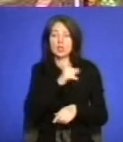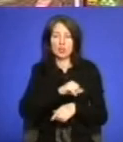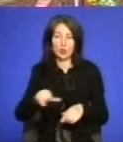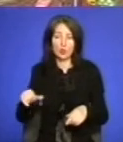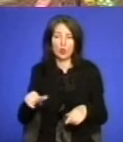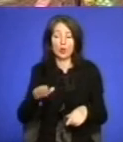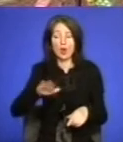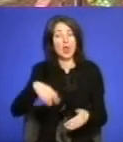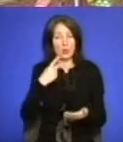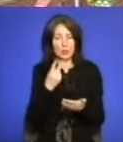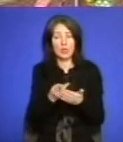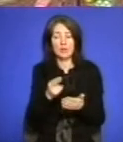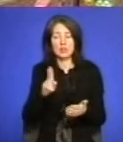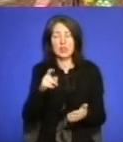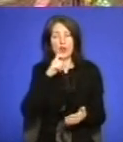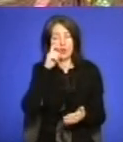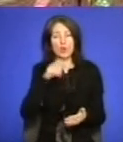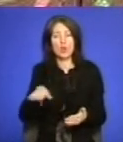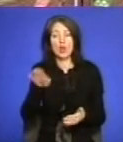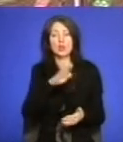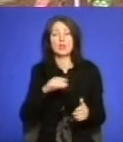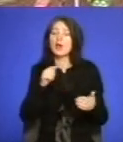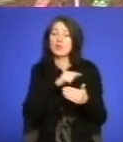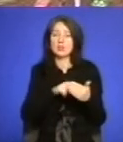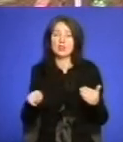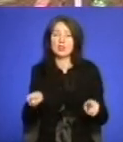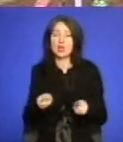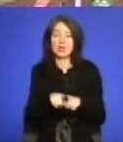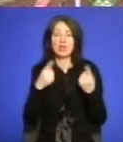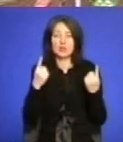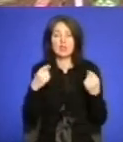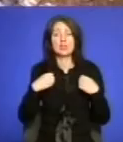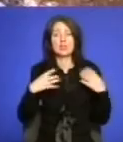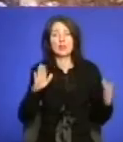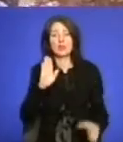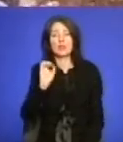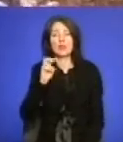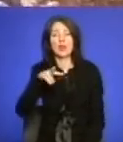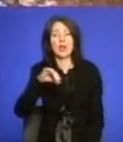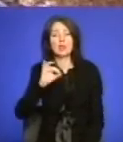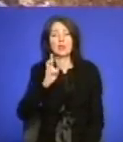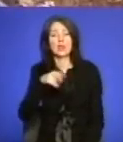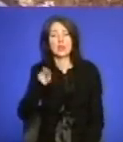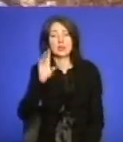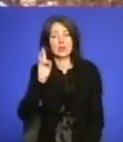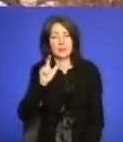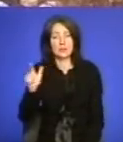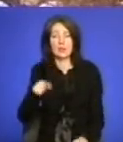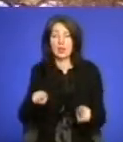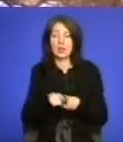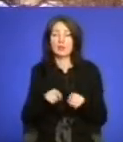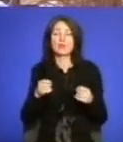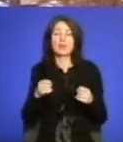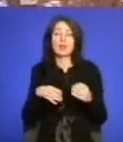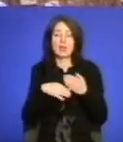Хай подивляться як Україна відзначає так величне свято Великдень Таким чином організатори хочуть не лише